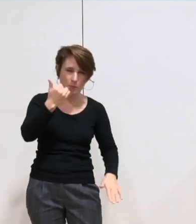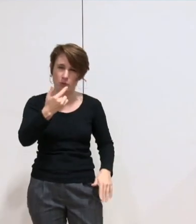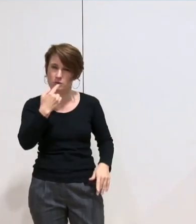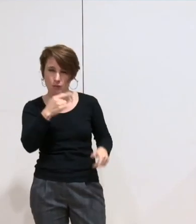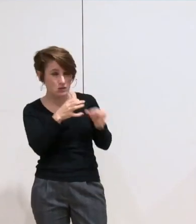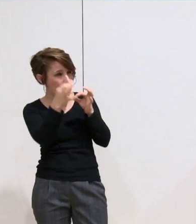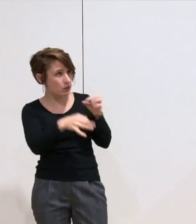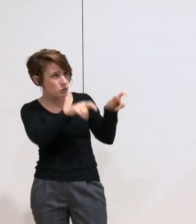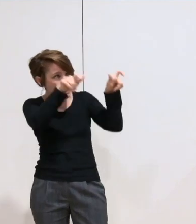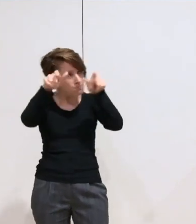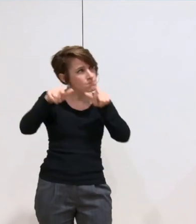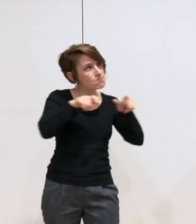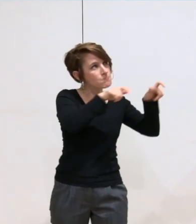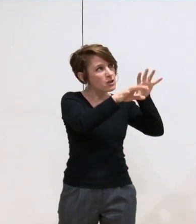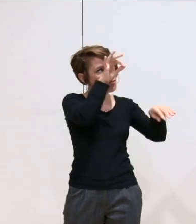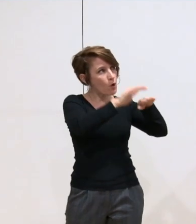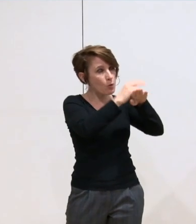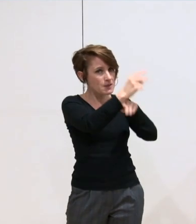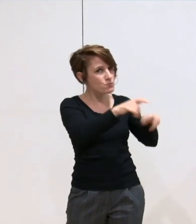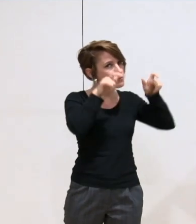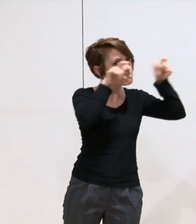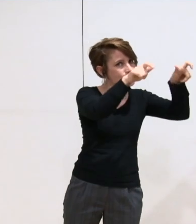vos choix politiques. Merci.